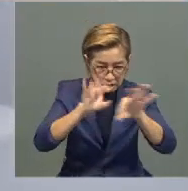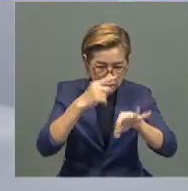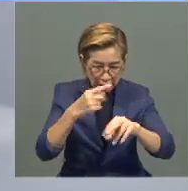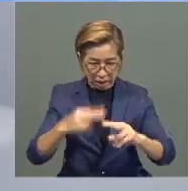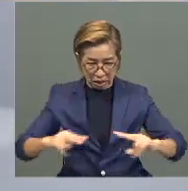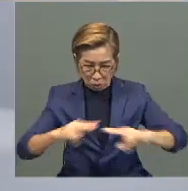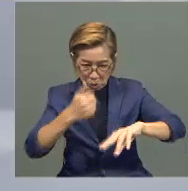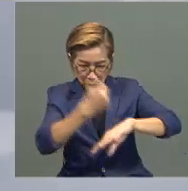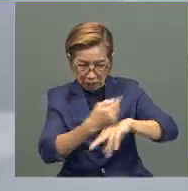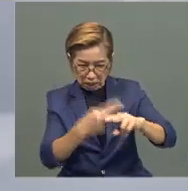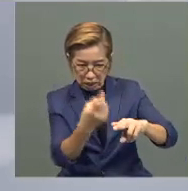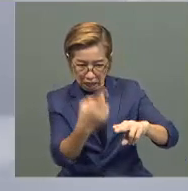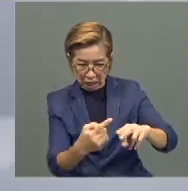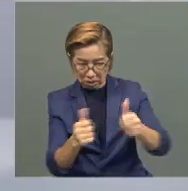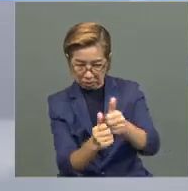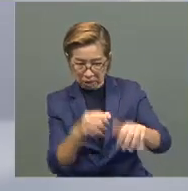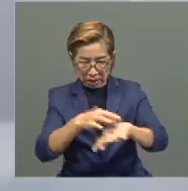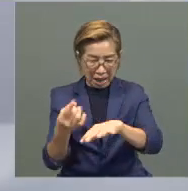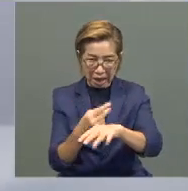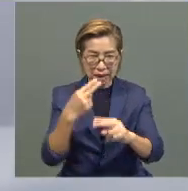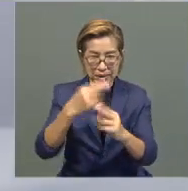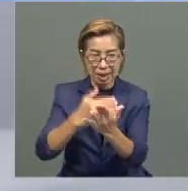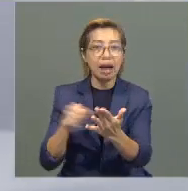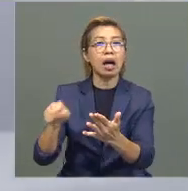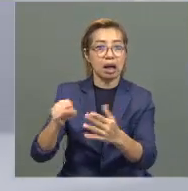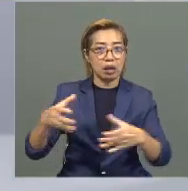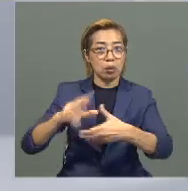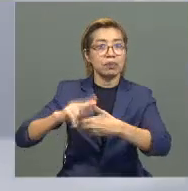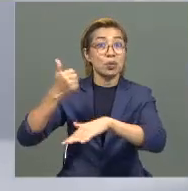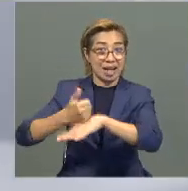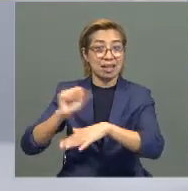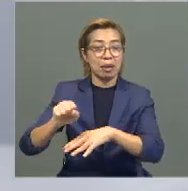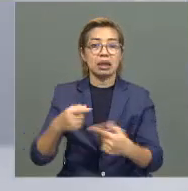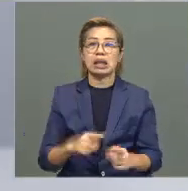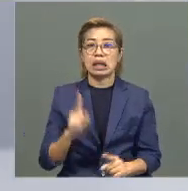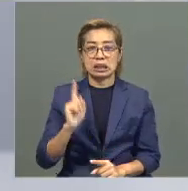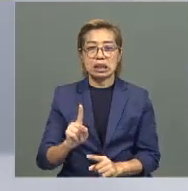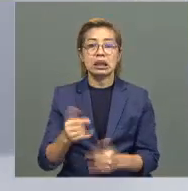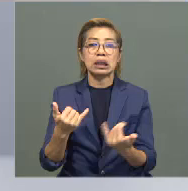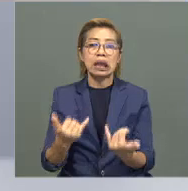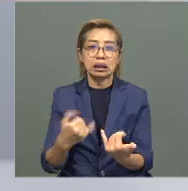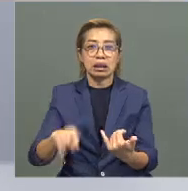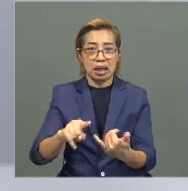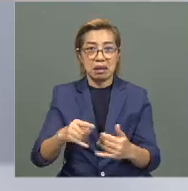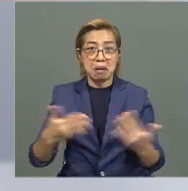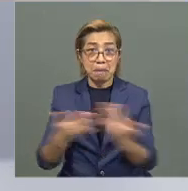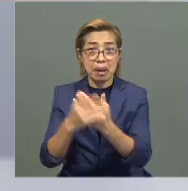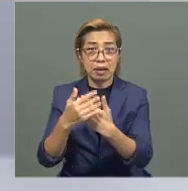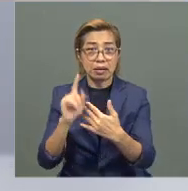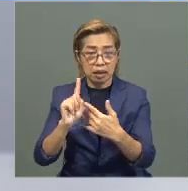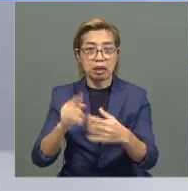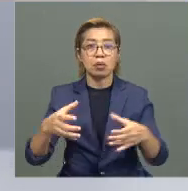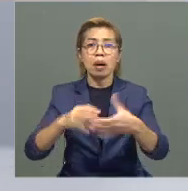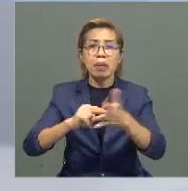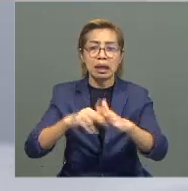ยู่ตำแหน่งไหน ท่านนายกก็บอกอีกนะครับย้ำอีกวันนี้บอกนะครับว่าเป็นการปรับเล็กเพียงไม่กี่ตำแหน่งเท่านั้นแล้วก็ไม่มีคนน